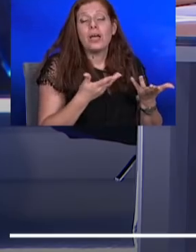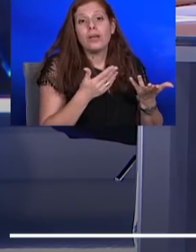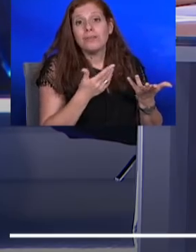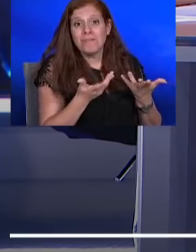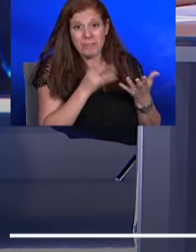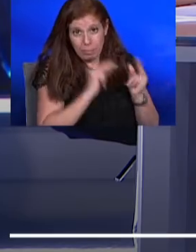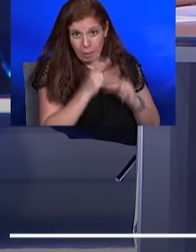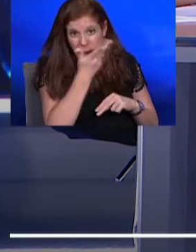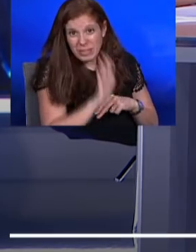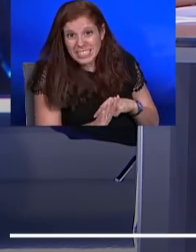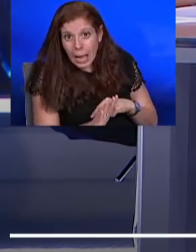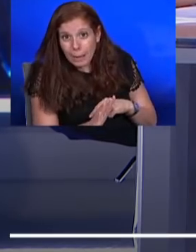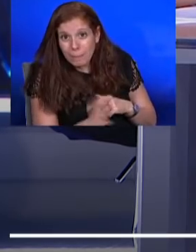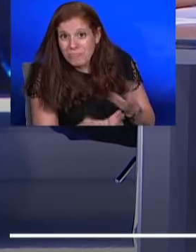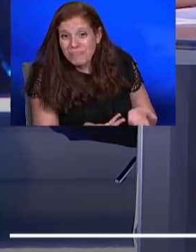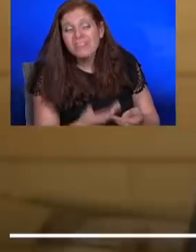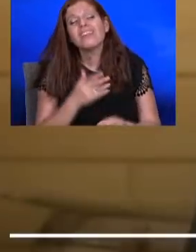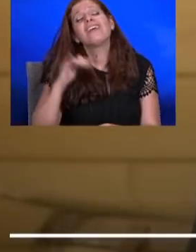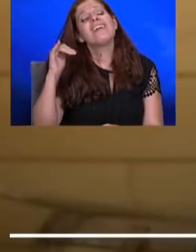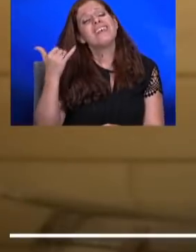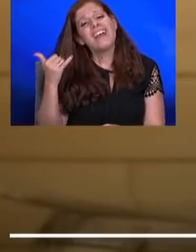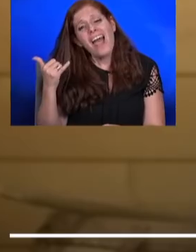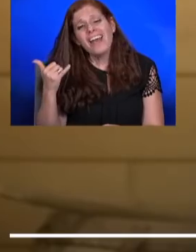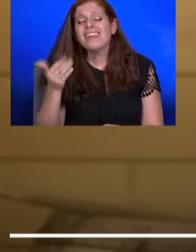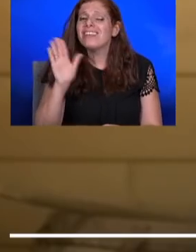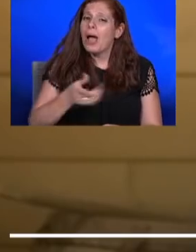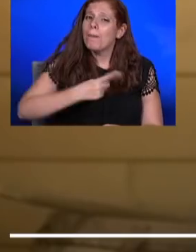למילים? כן. גם אנחנו גדלנו וכבר הפכנו להורים. אנחנו